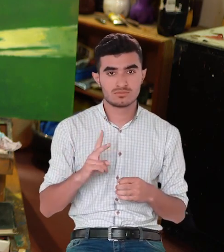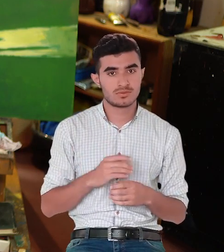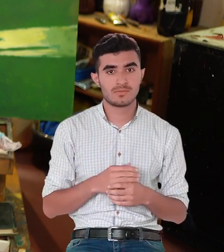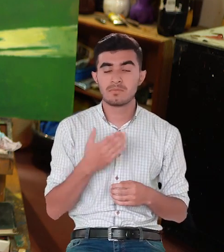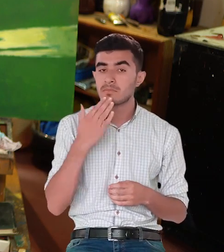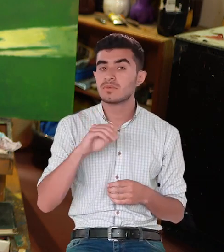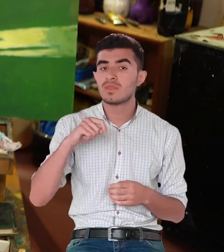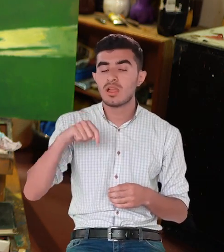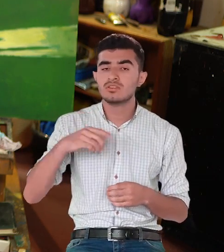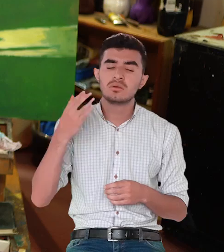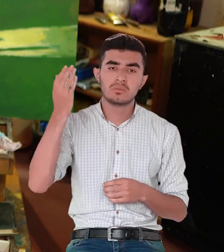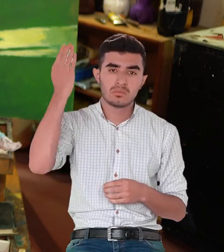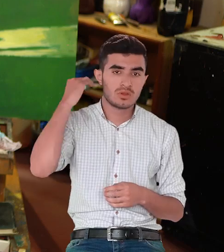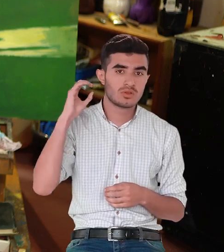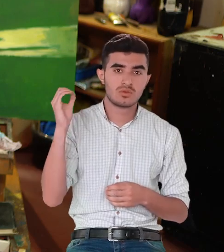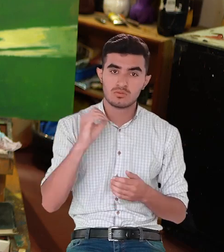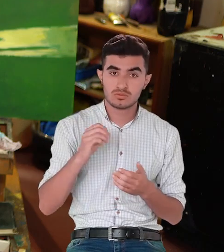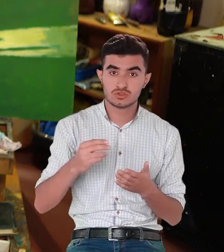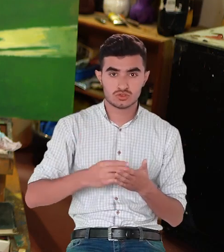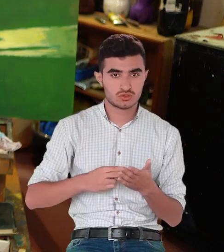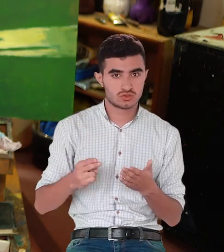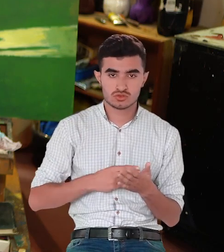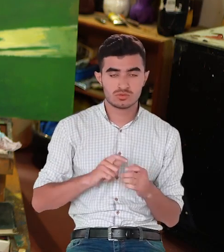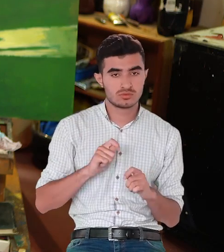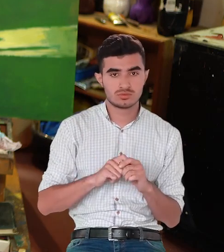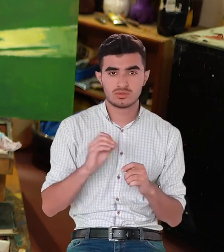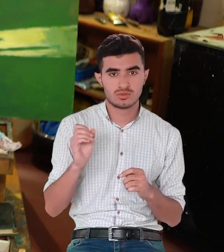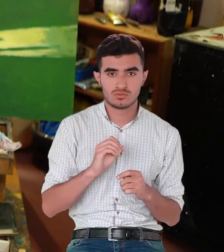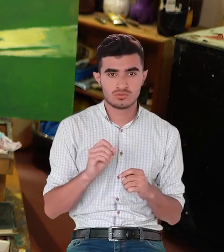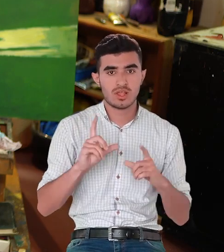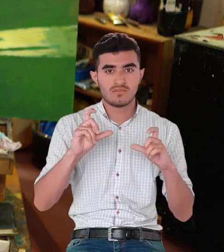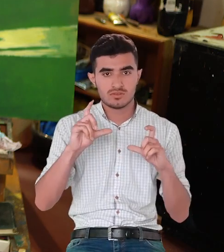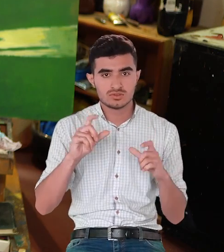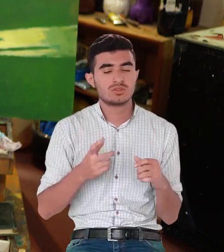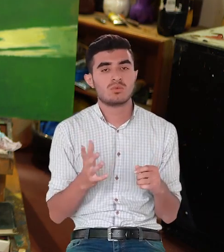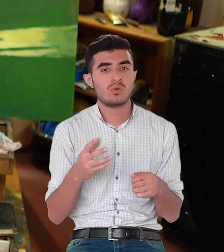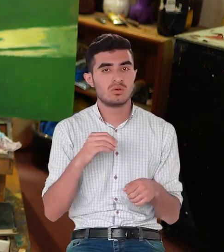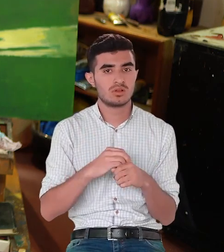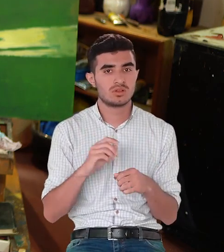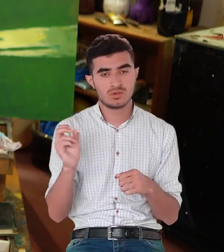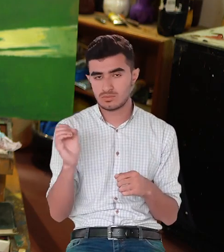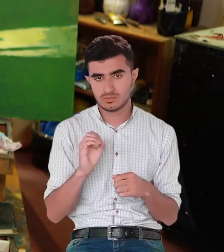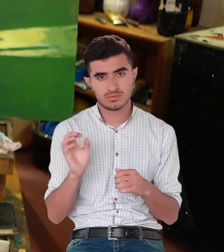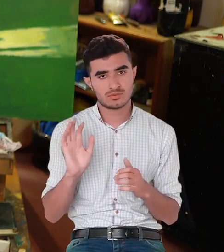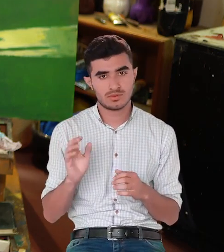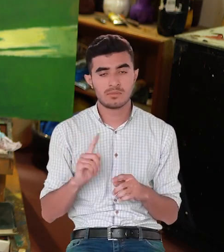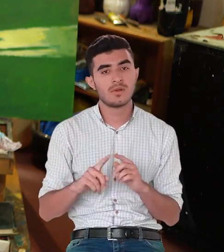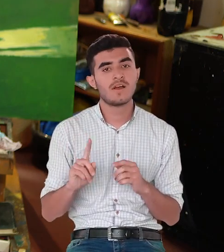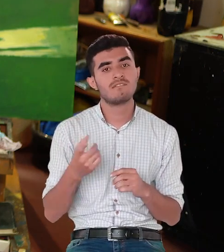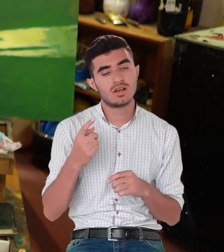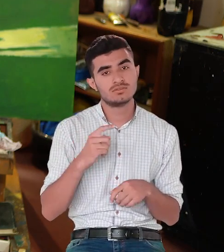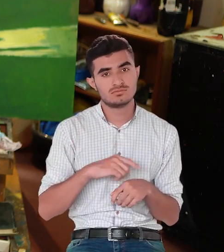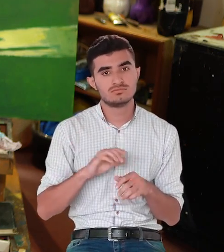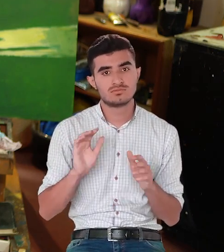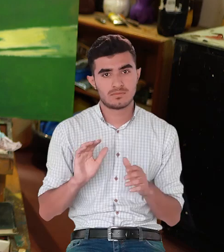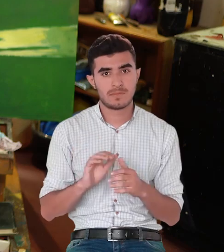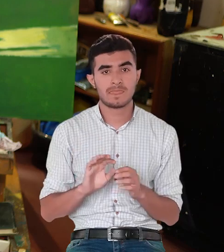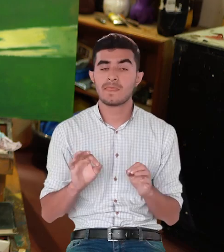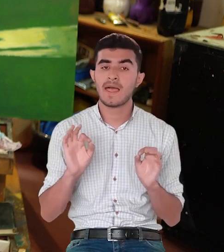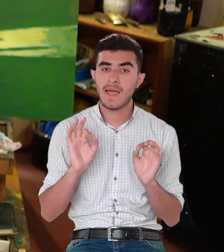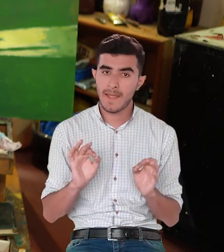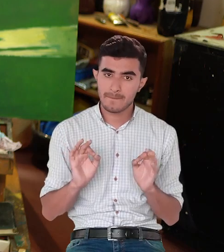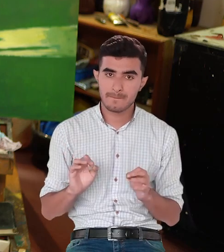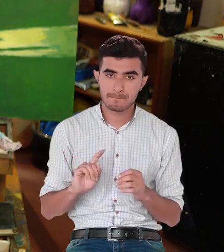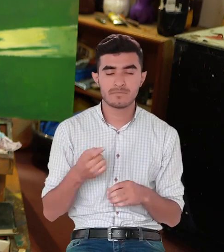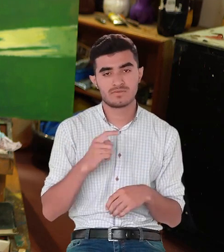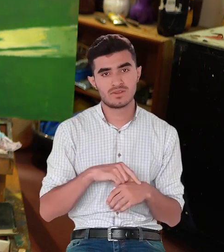بنائے، فوٹوگراف میں، پینٹنگ میں پرانی پینٹنگ لے کے ان کو بنا لیا، لیکن اس طرح کوئی نہیں تھا. اچھا وہ جب میں نے